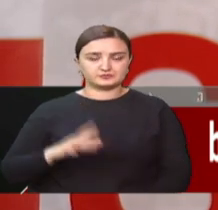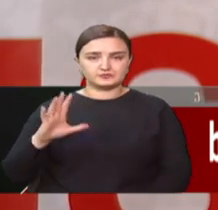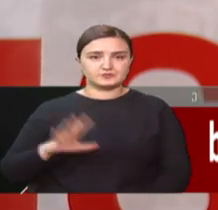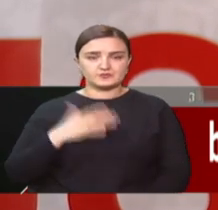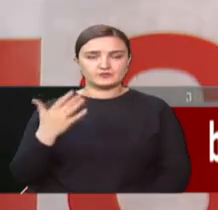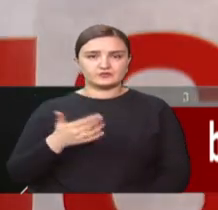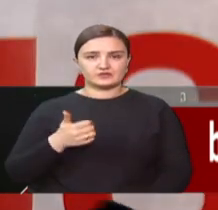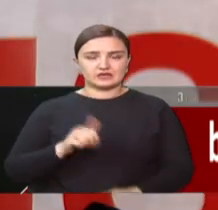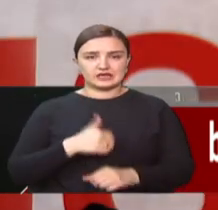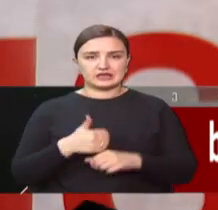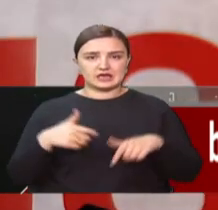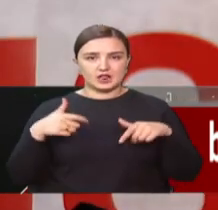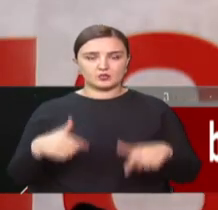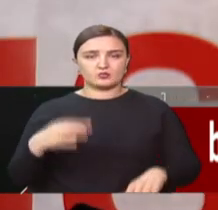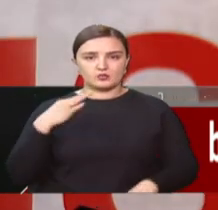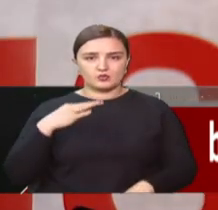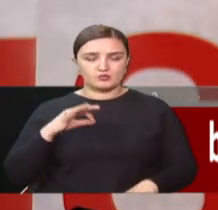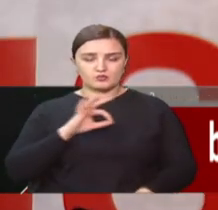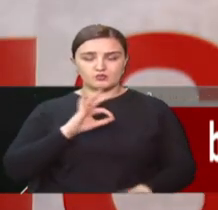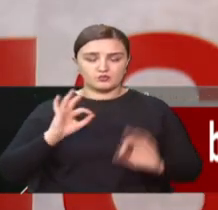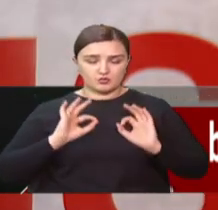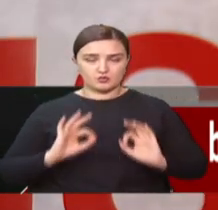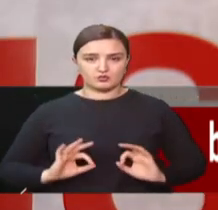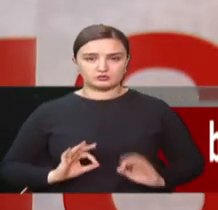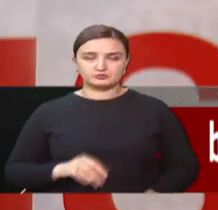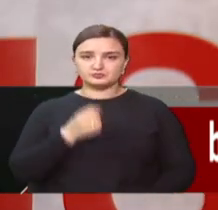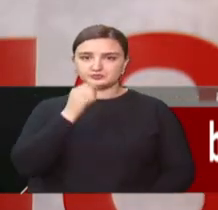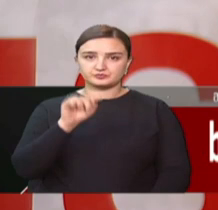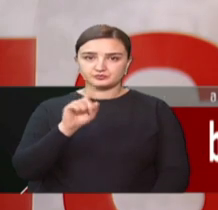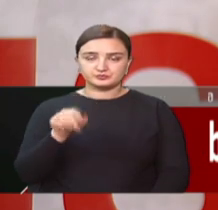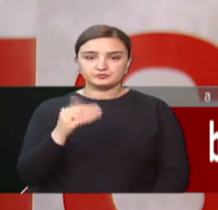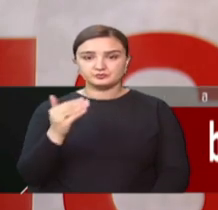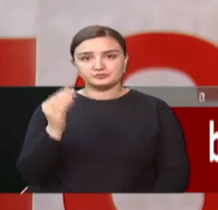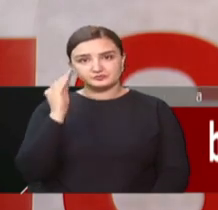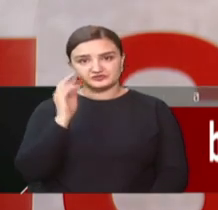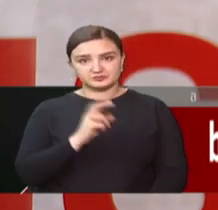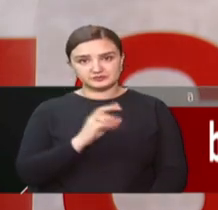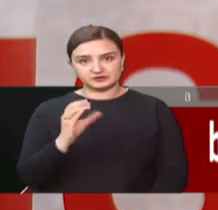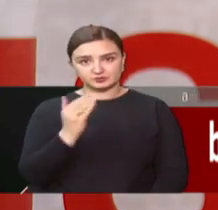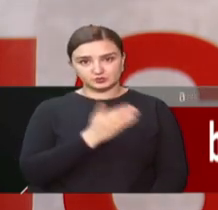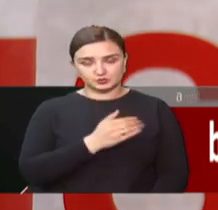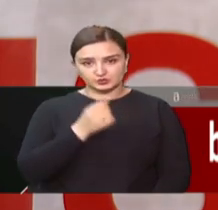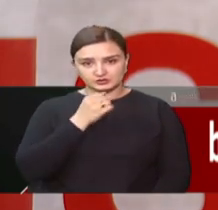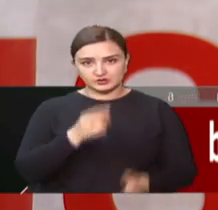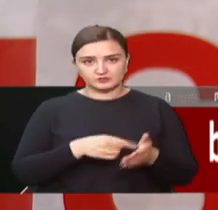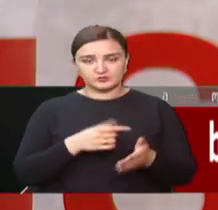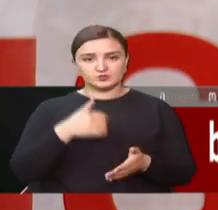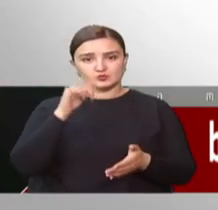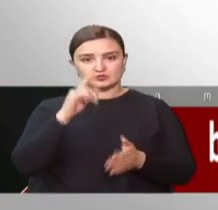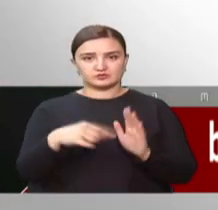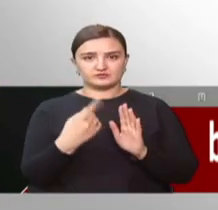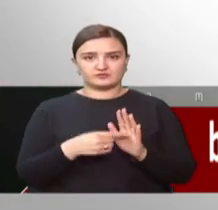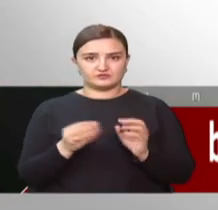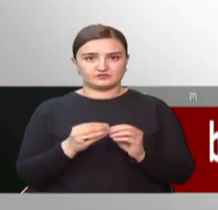ყოფილი გენერალური პროკურორი და ანუ ახლა არის თქვენი გამოძიება versus BBC-ს გამოძიება? არა, თქვენ გინდათ ახლა გუშინაც იგივენაირად ვსაუბრეთ